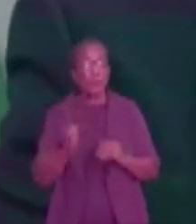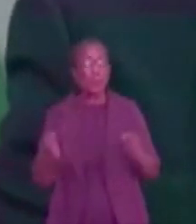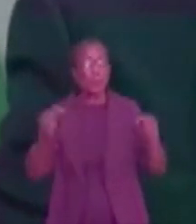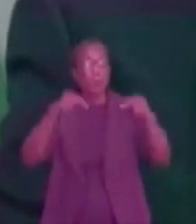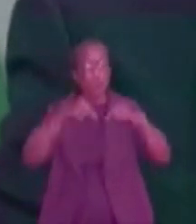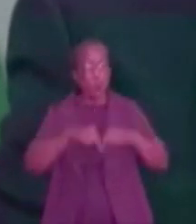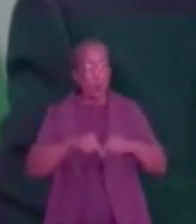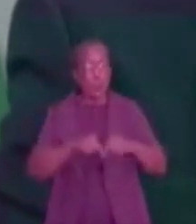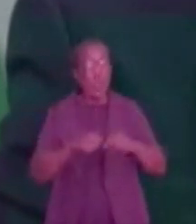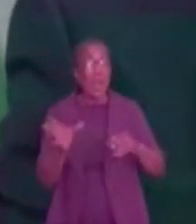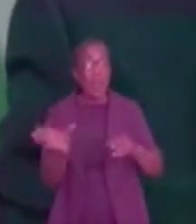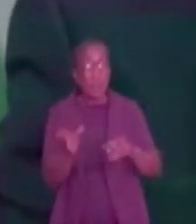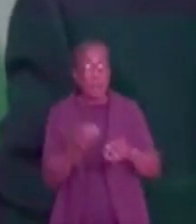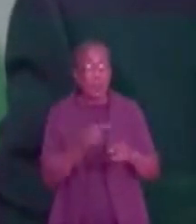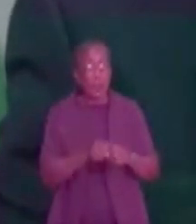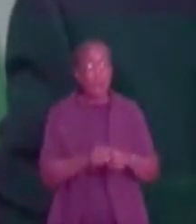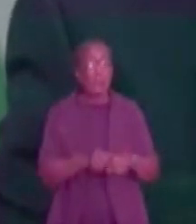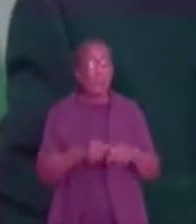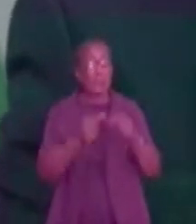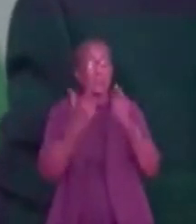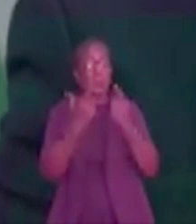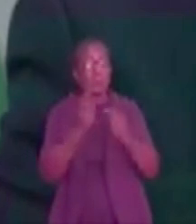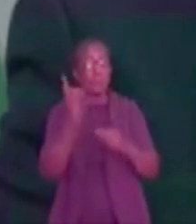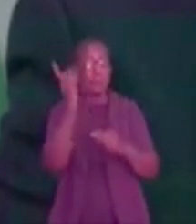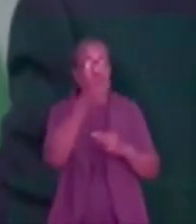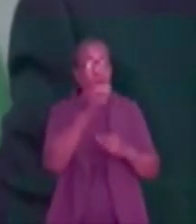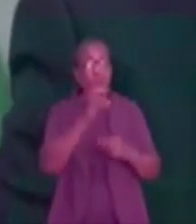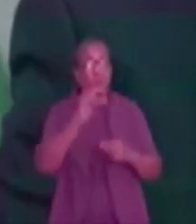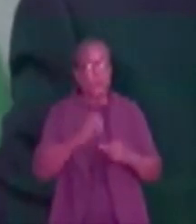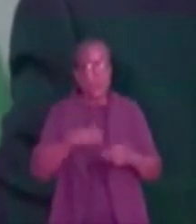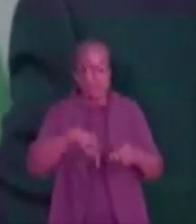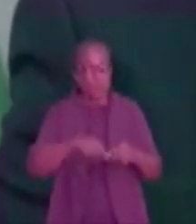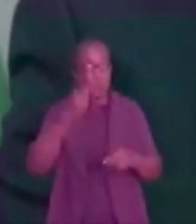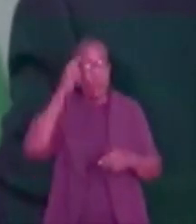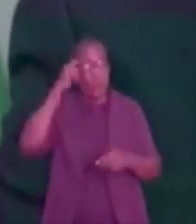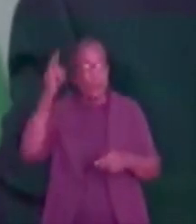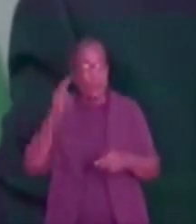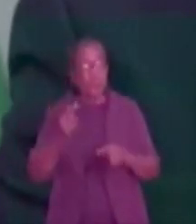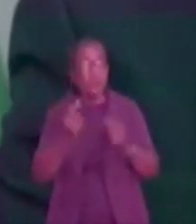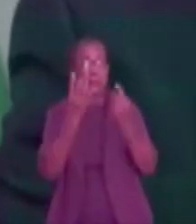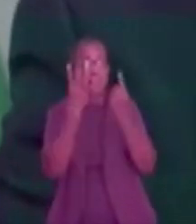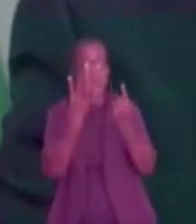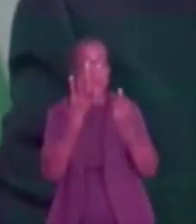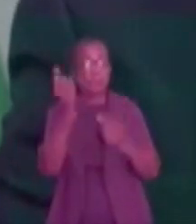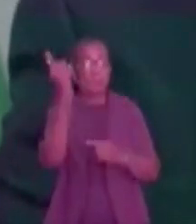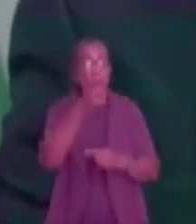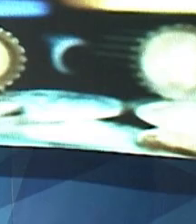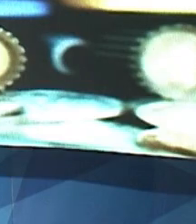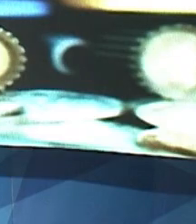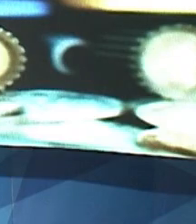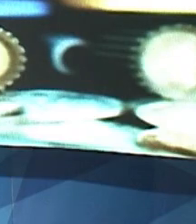naar 17%. En ze zitten nu zelfs te denken richting 14%.